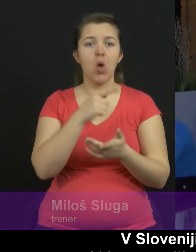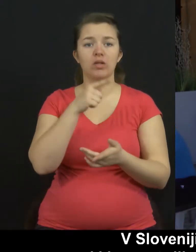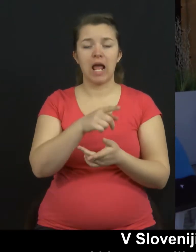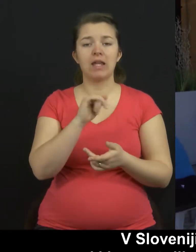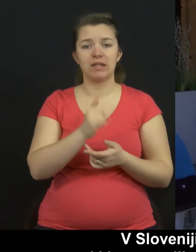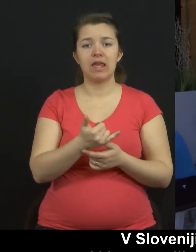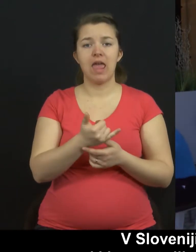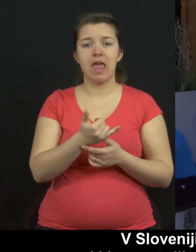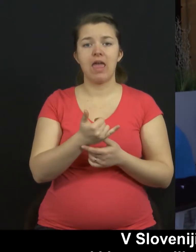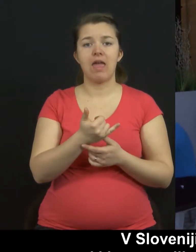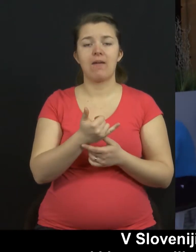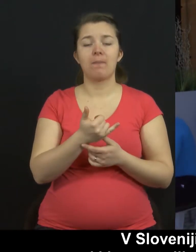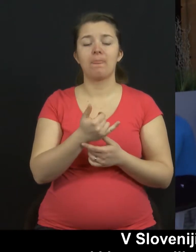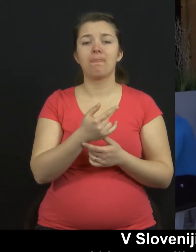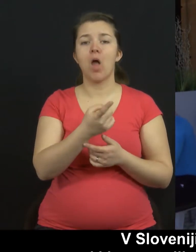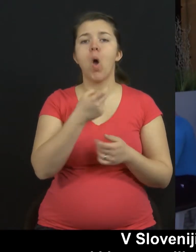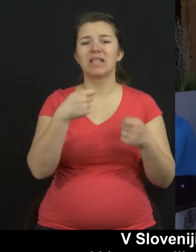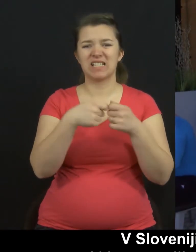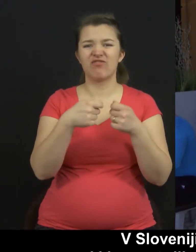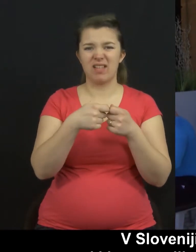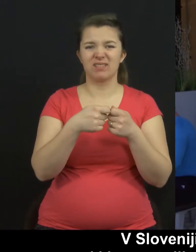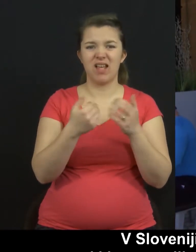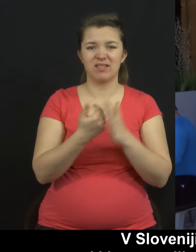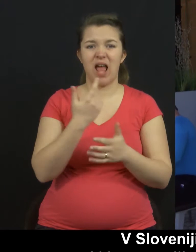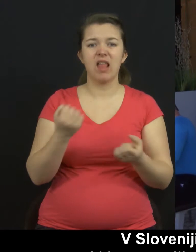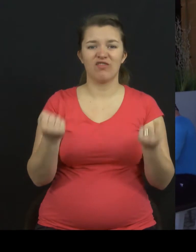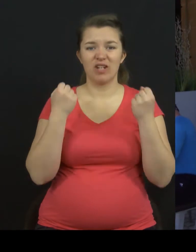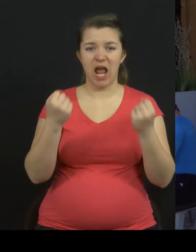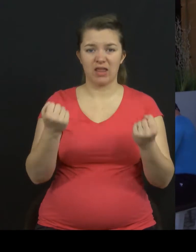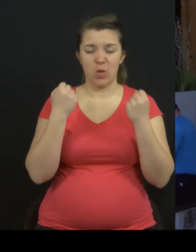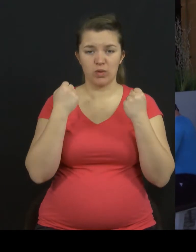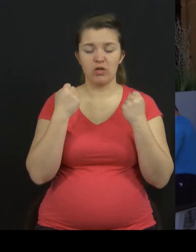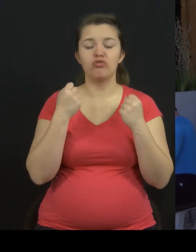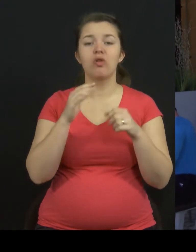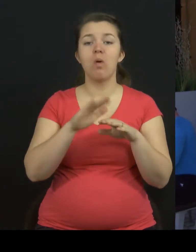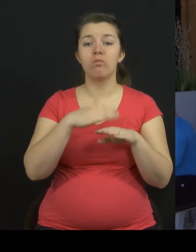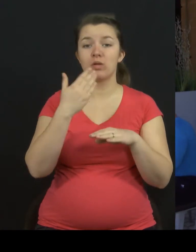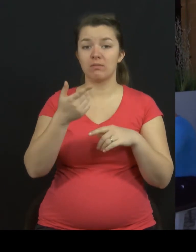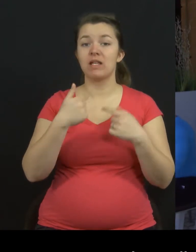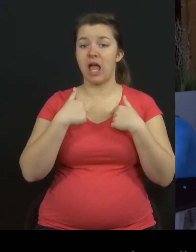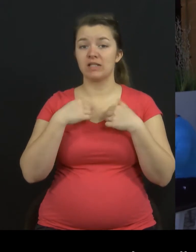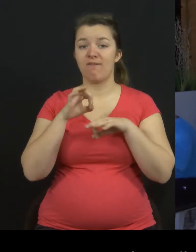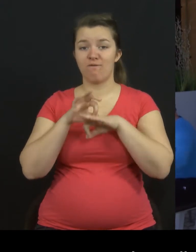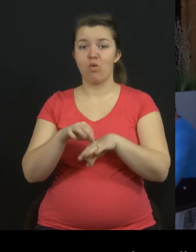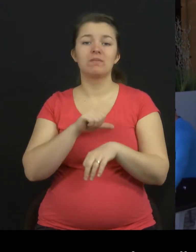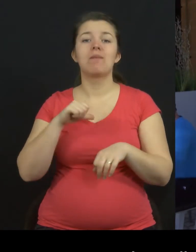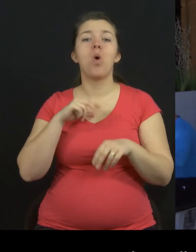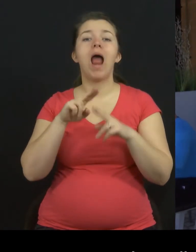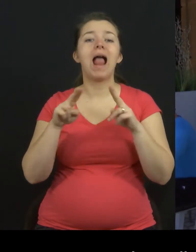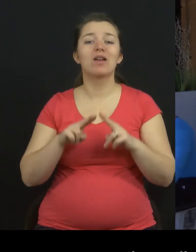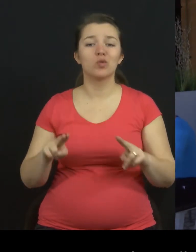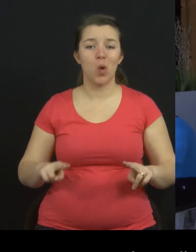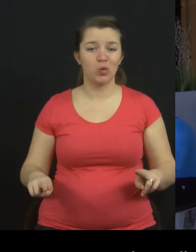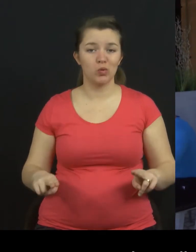potrdilo, da je od Zveze za dviganje uteži, pol jaz vodim to